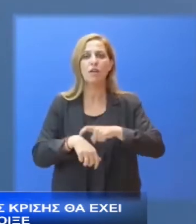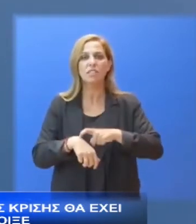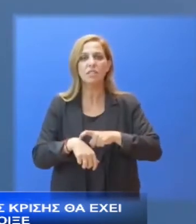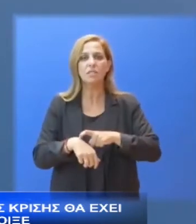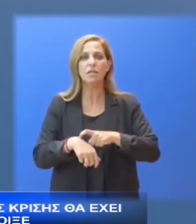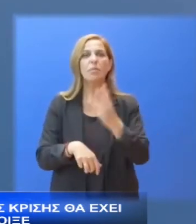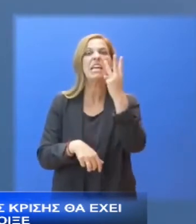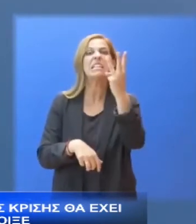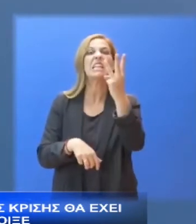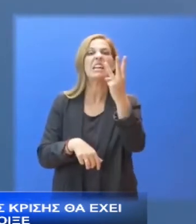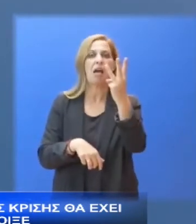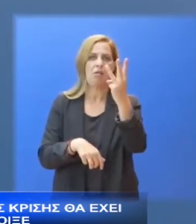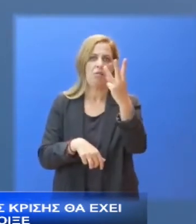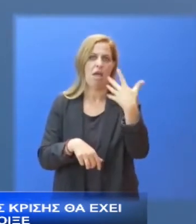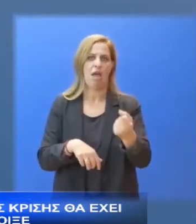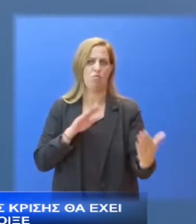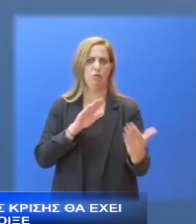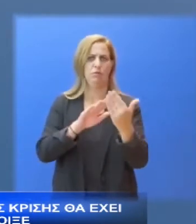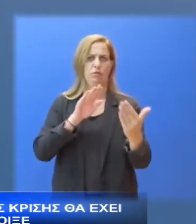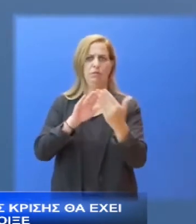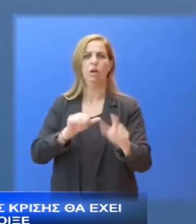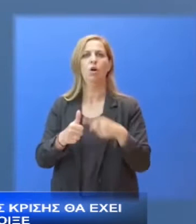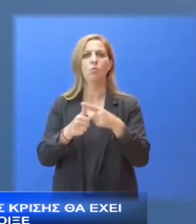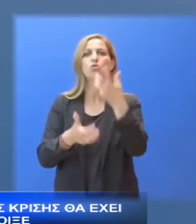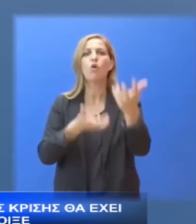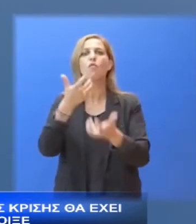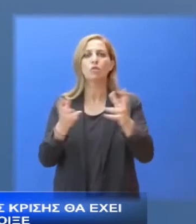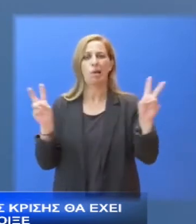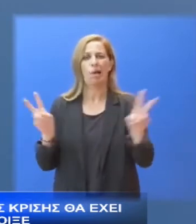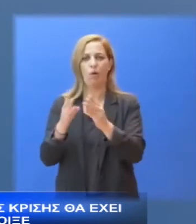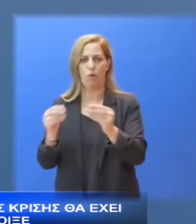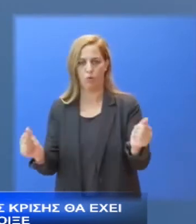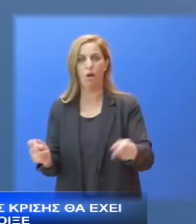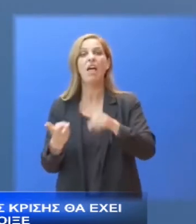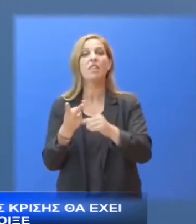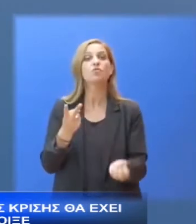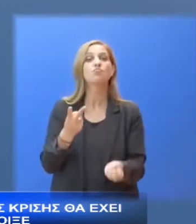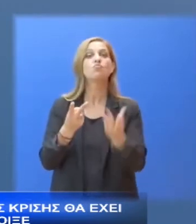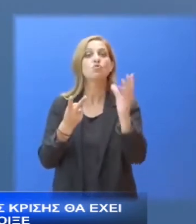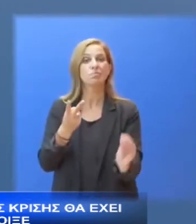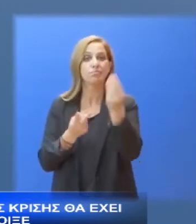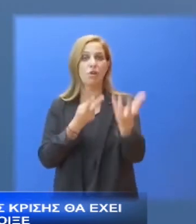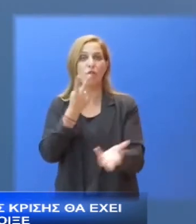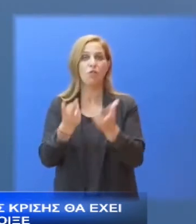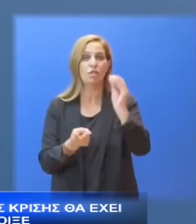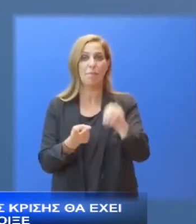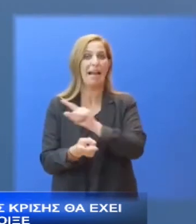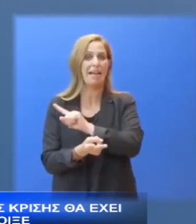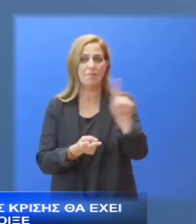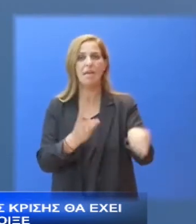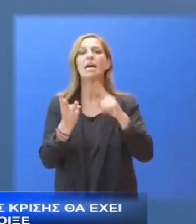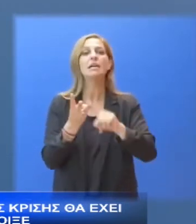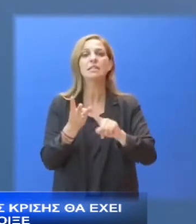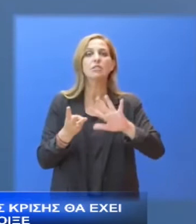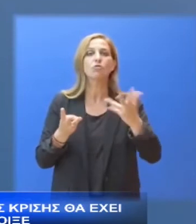τριπλός. Κατάσβεση των πυρκαγιών, αποτροπή ξεσπάσματος νέων και αποκατάσταση των ζημιών και